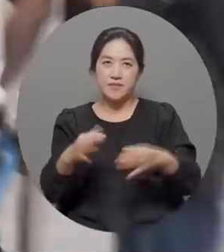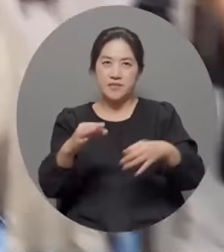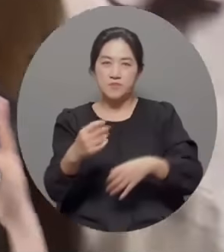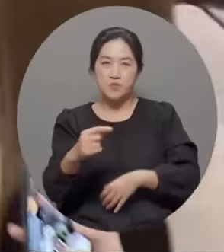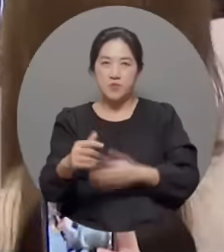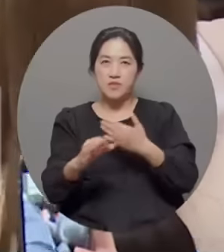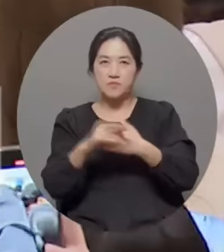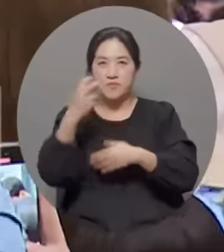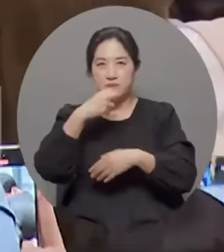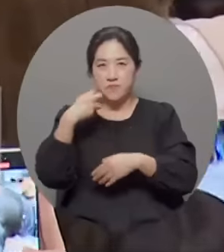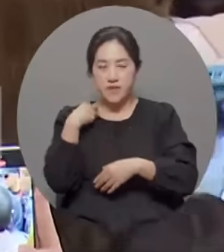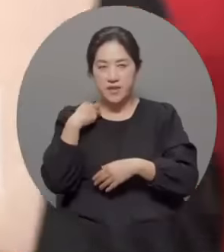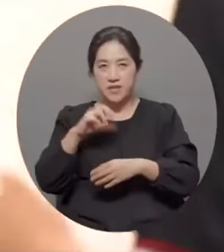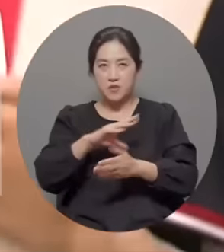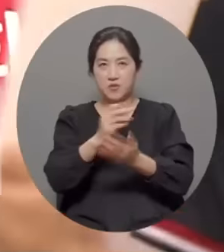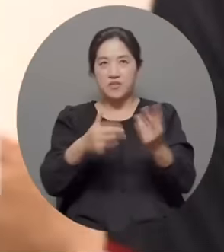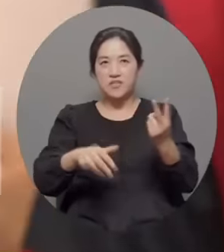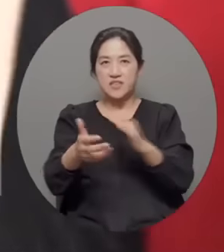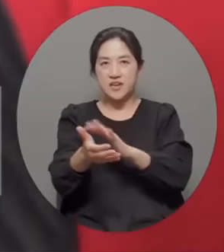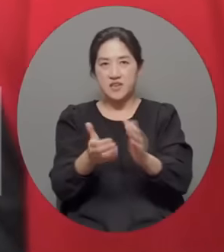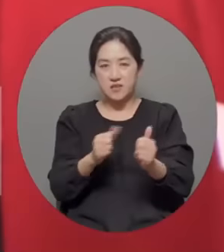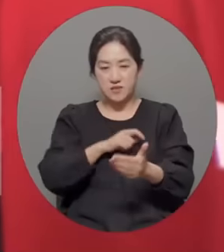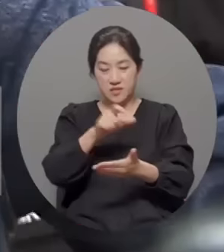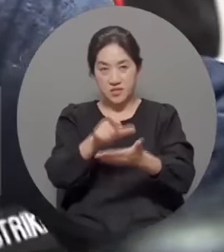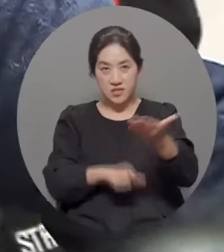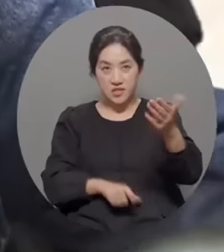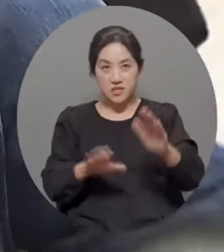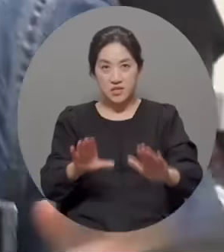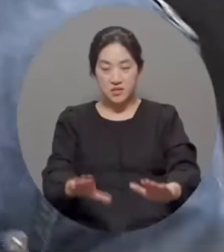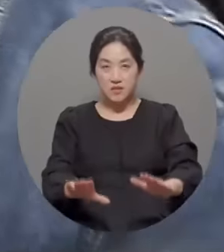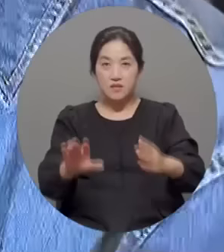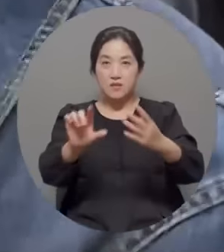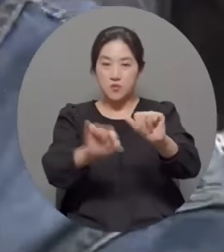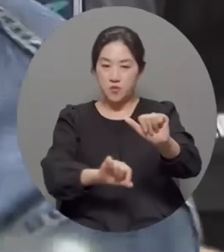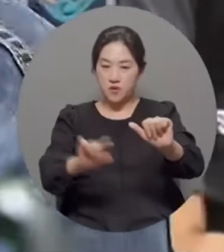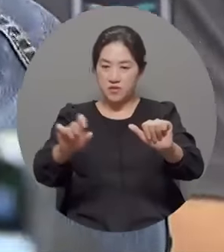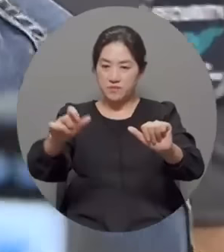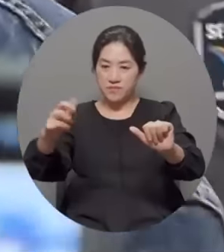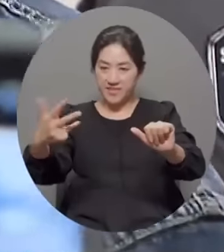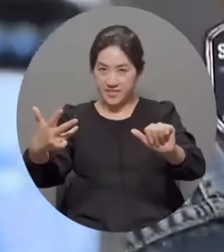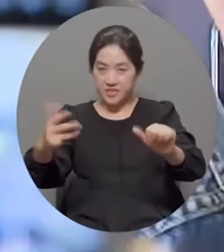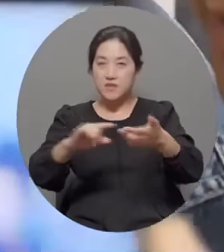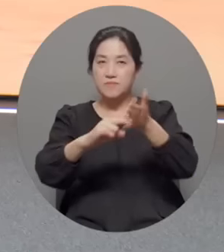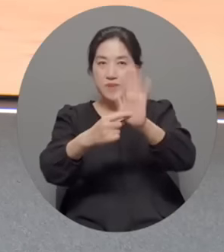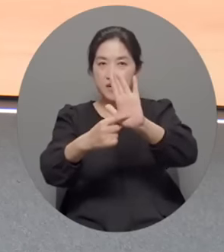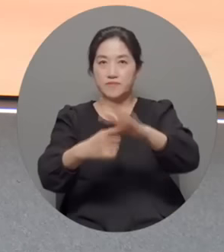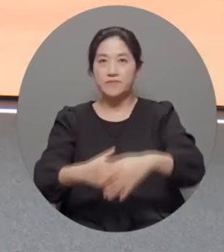임시감독이 이끄는 월드컵 2차 예선 명단은 오는 27일 발표됩니다.